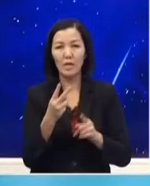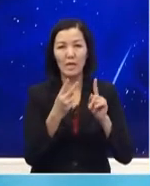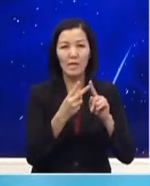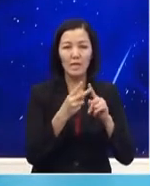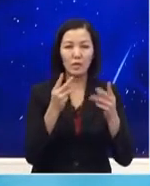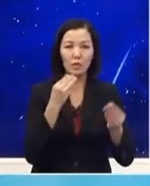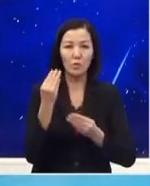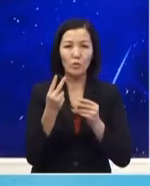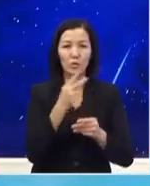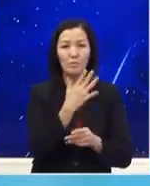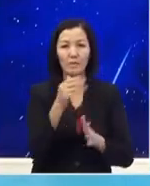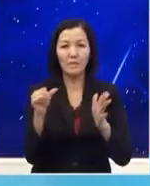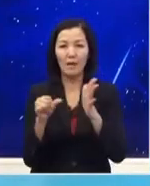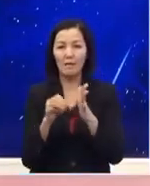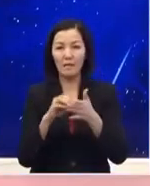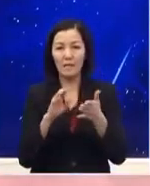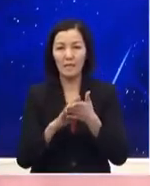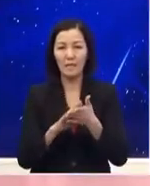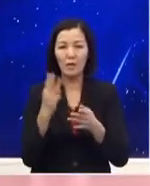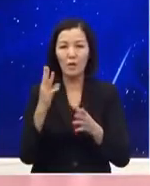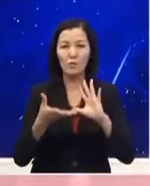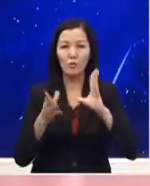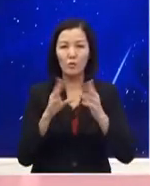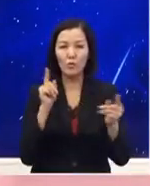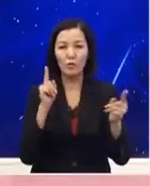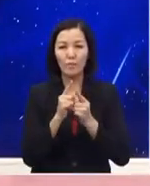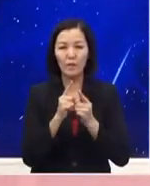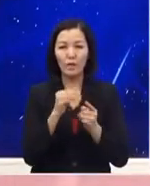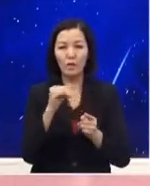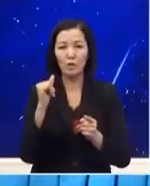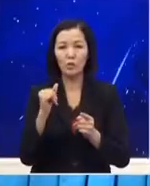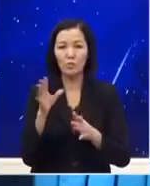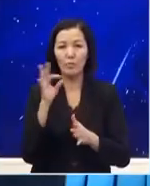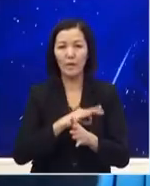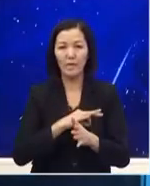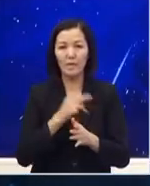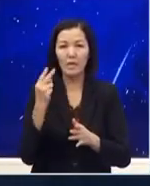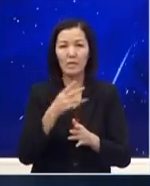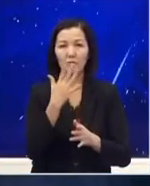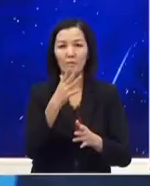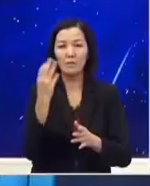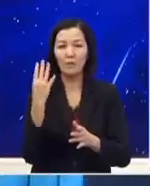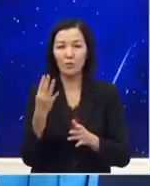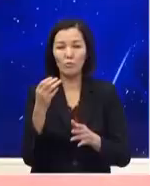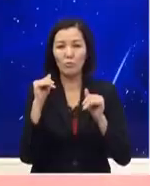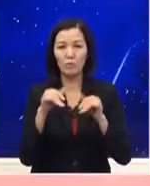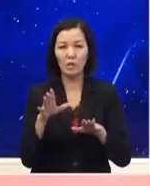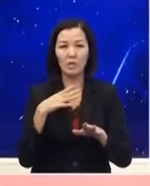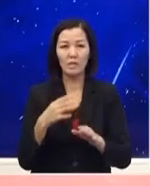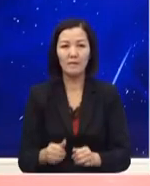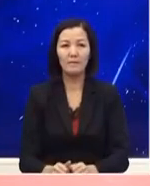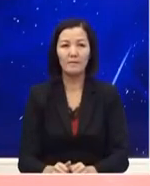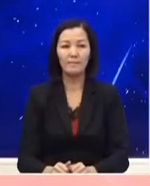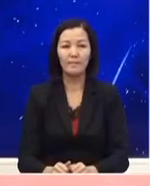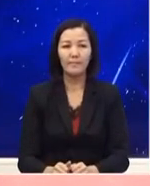кезеңде 25-6 есебі тіркелді. Үшінші қорытынды партияда жетісудың пайдасына 25-4 болып шешілді.